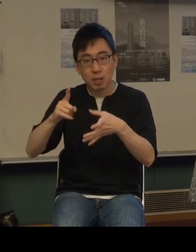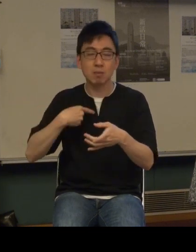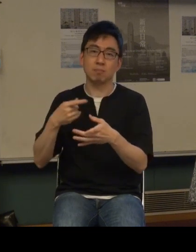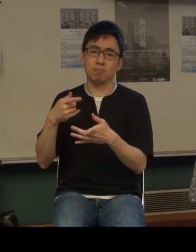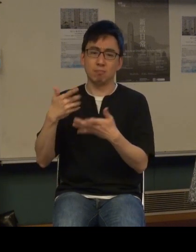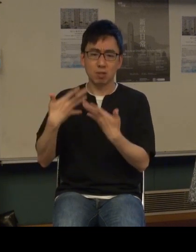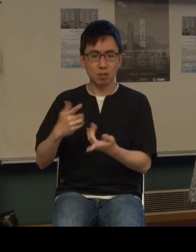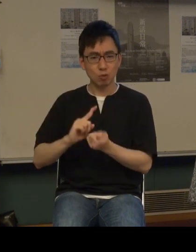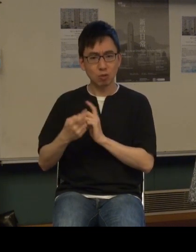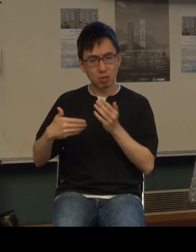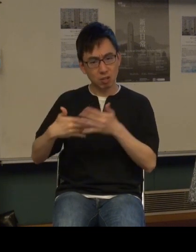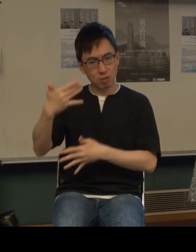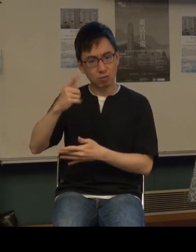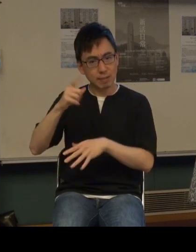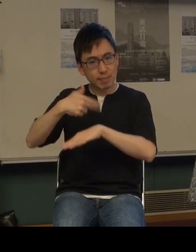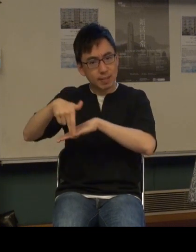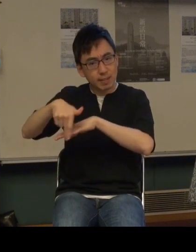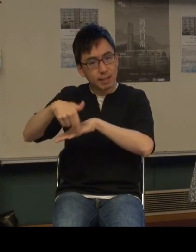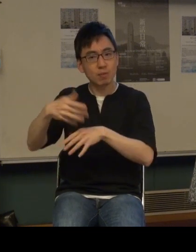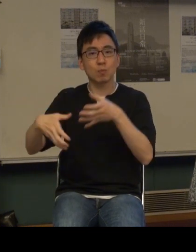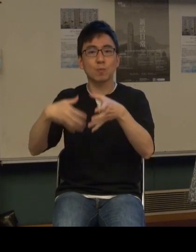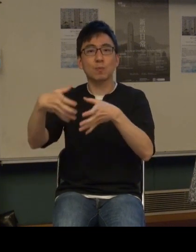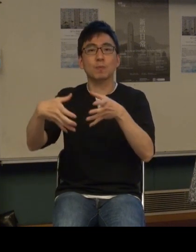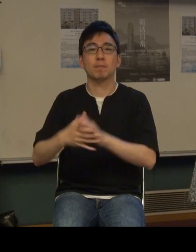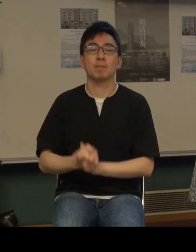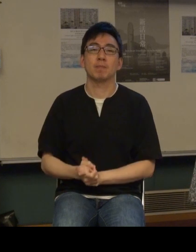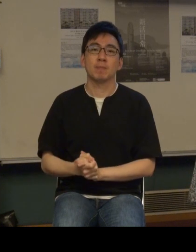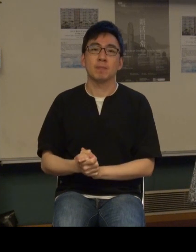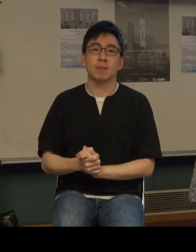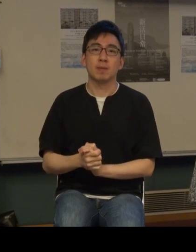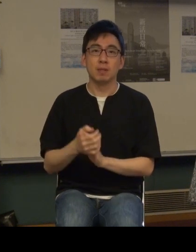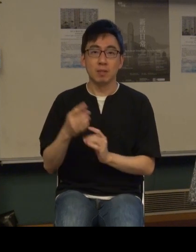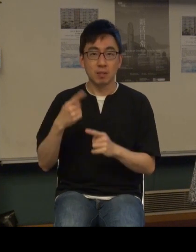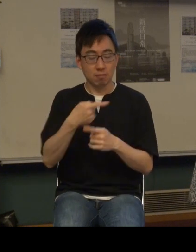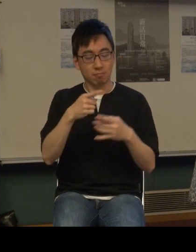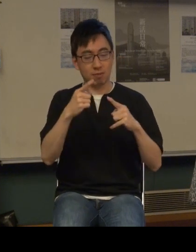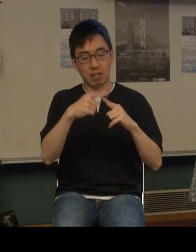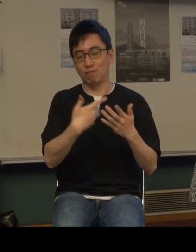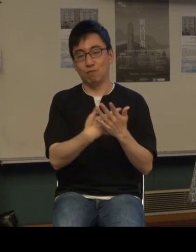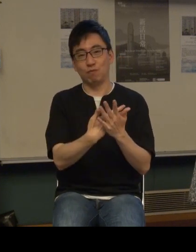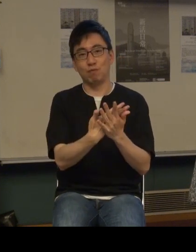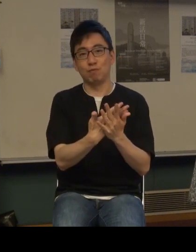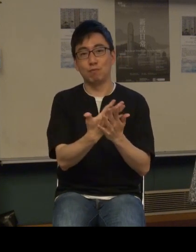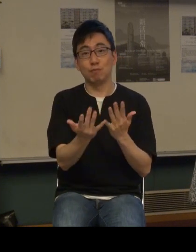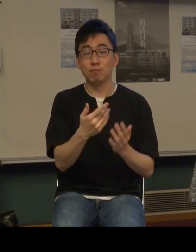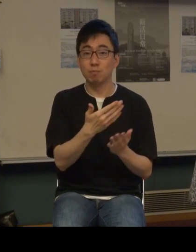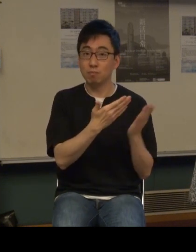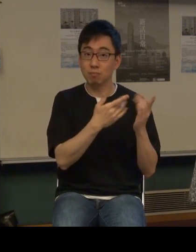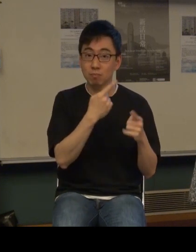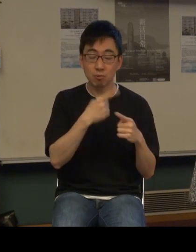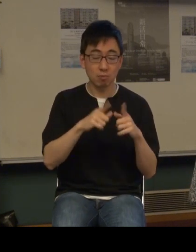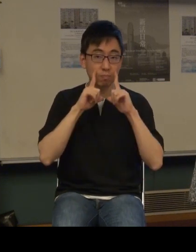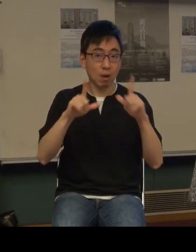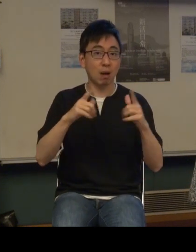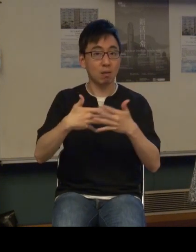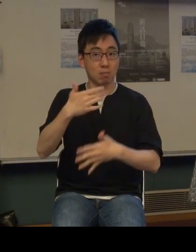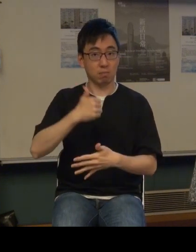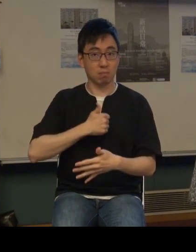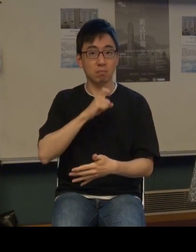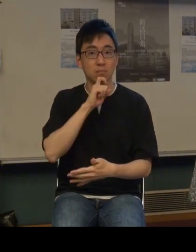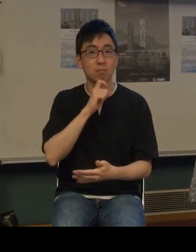個現代嘅建築。咁啊，呢個大會咧係呢一扎人啦，其實咧有啲係好知名嘅建築師